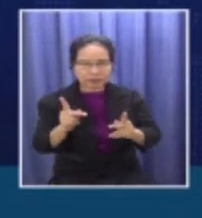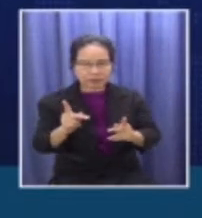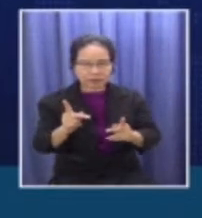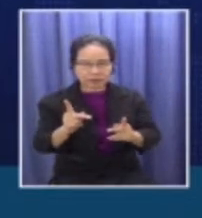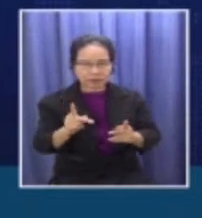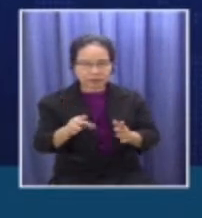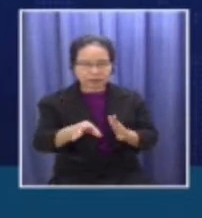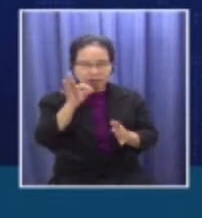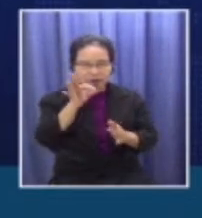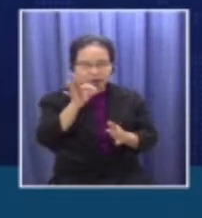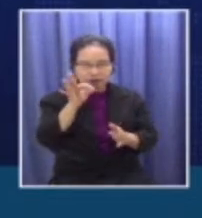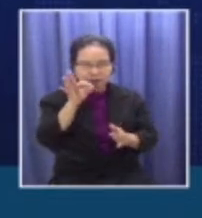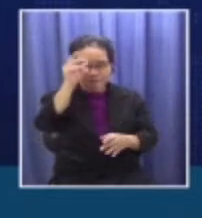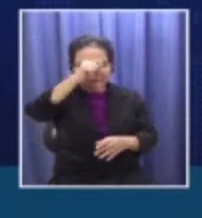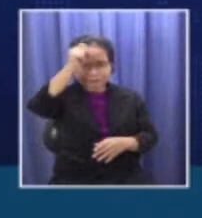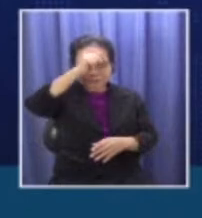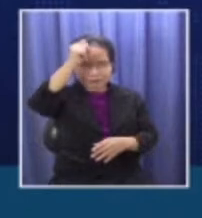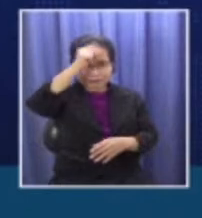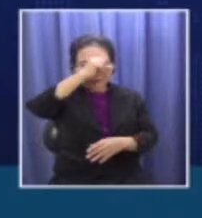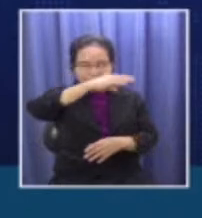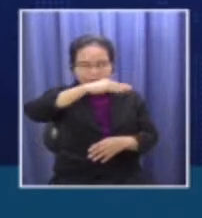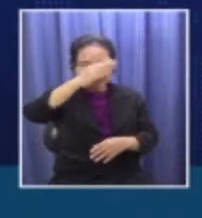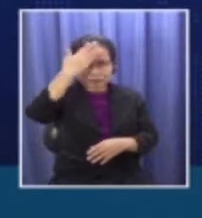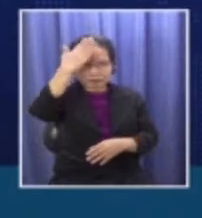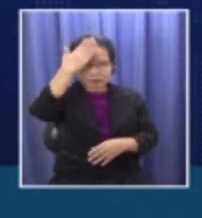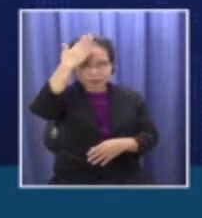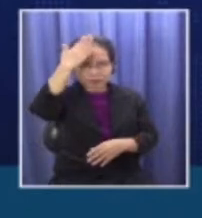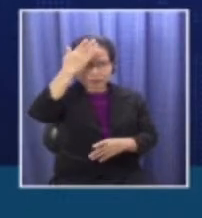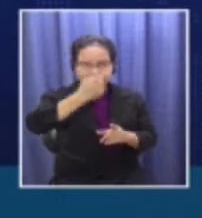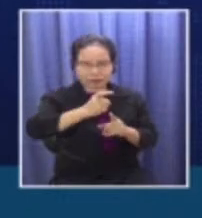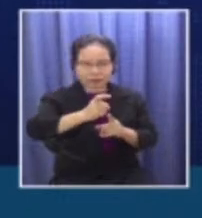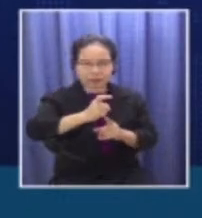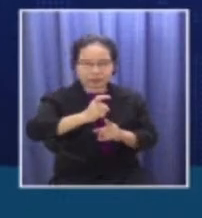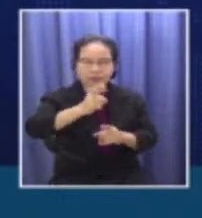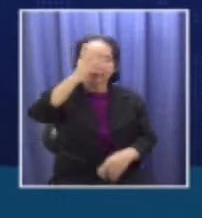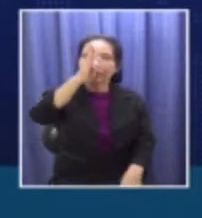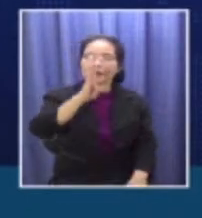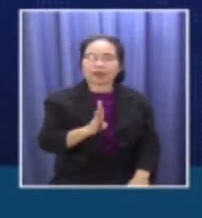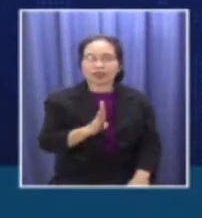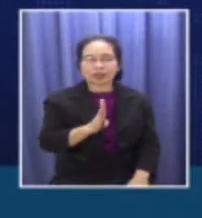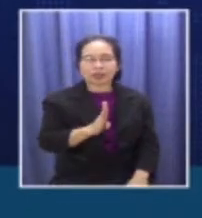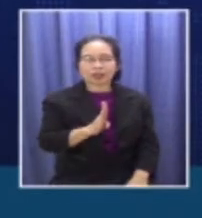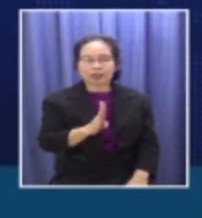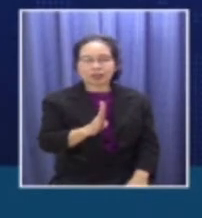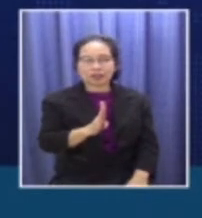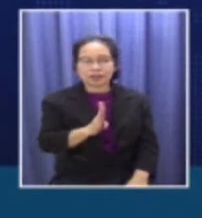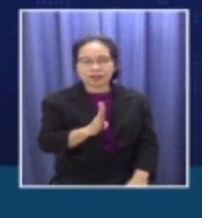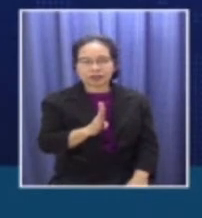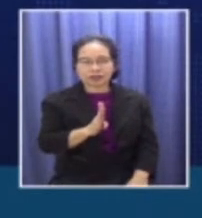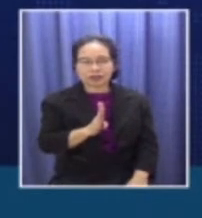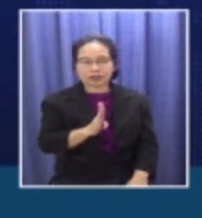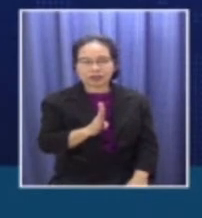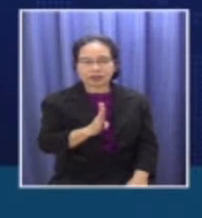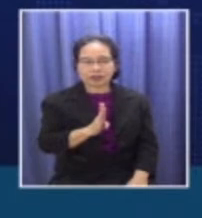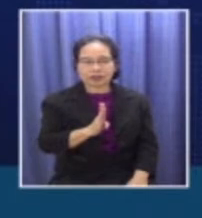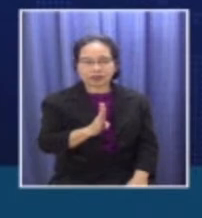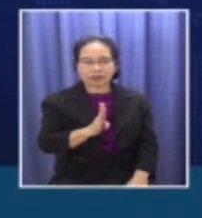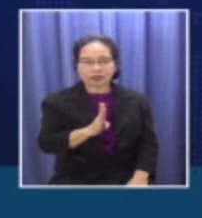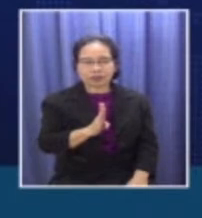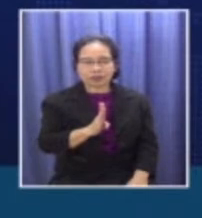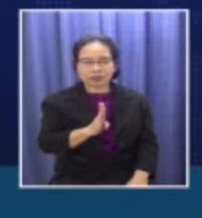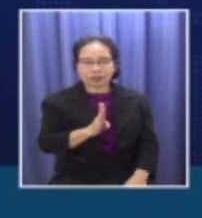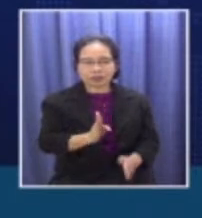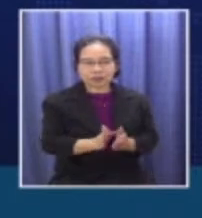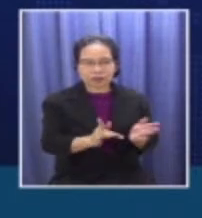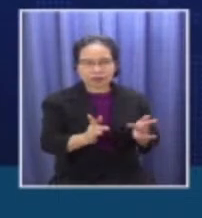Gary Enofe Twerɛ Kronkron Adesua biara ɛkɔso no wonya no ye papa biara mfiri baabi